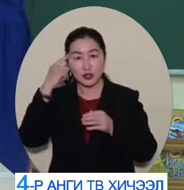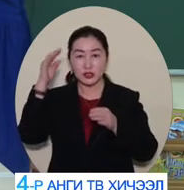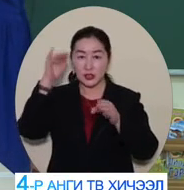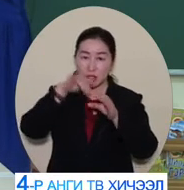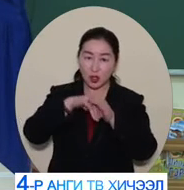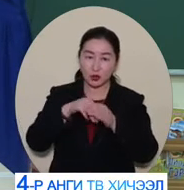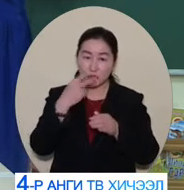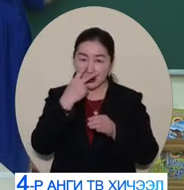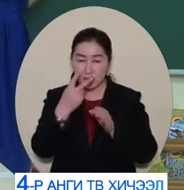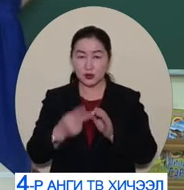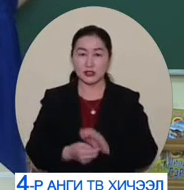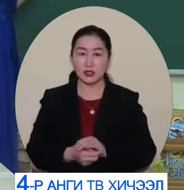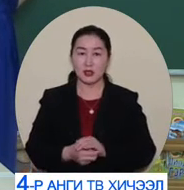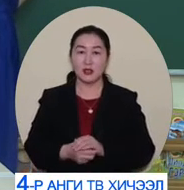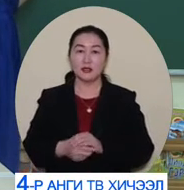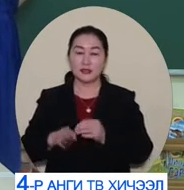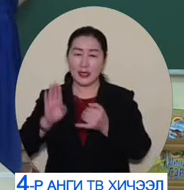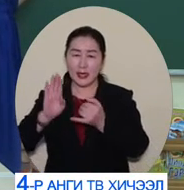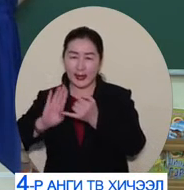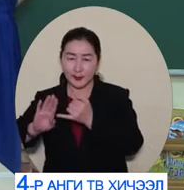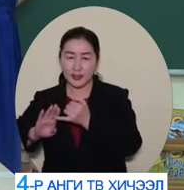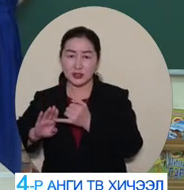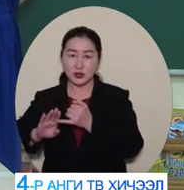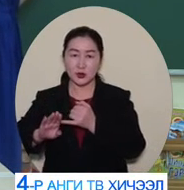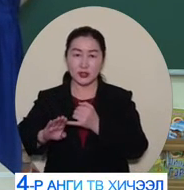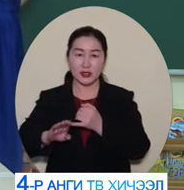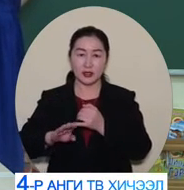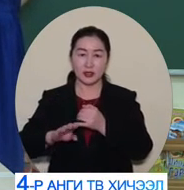Хамгийн сүүлийн энэ дүрс бол анхны дүрсийн